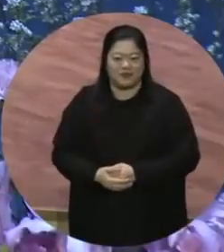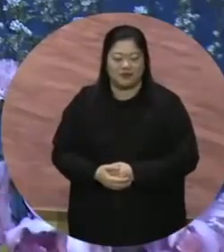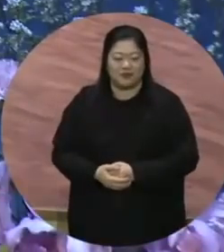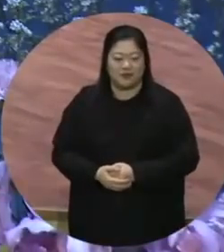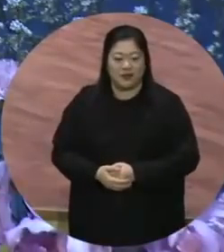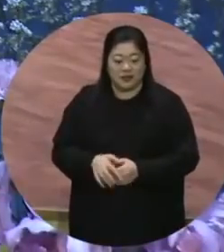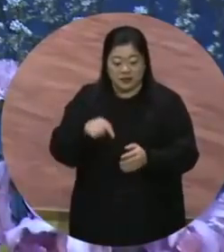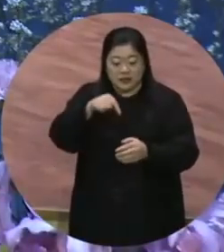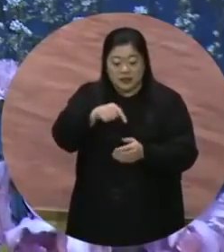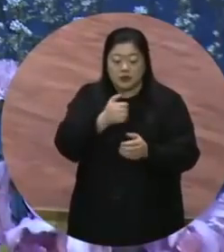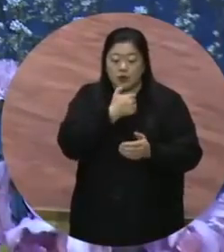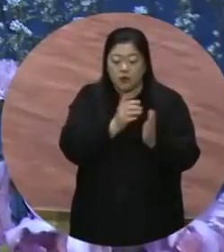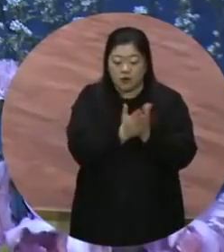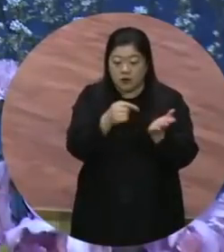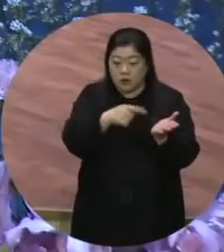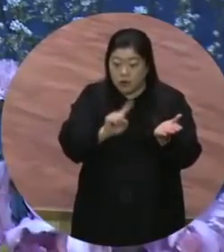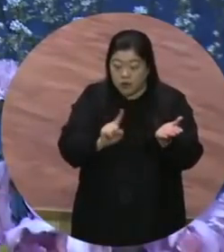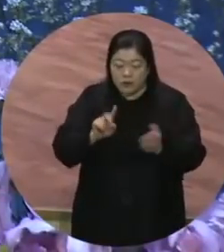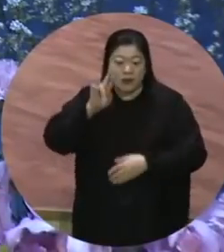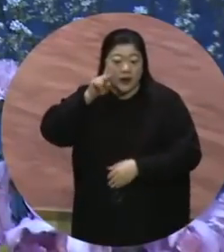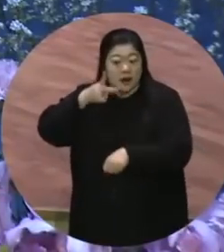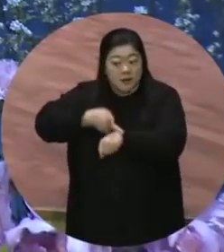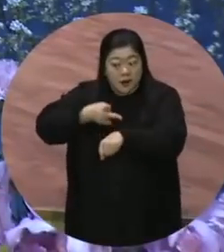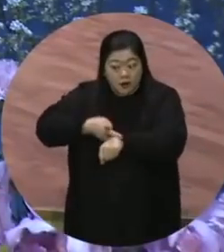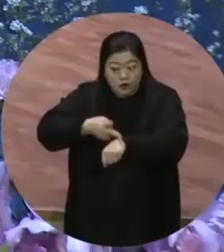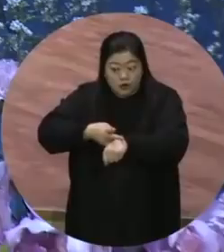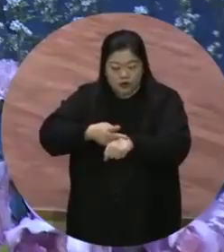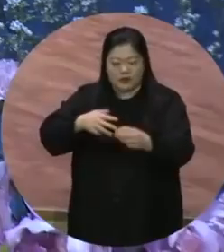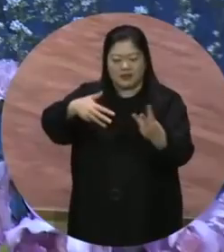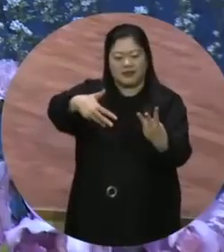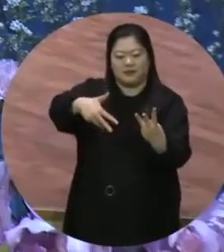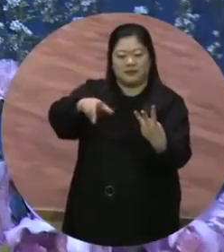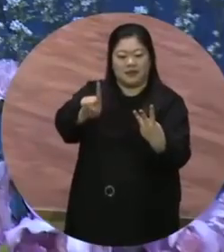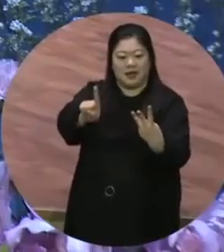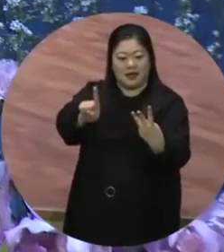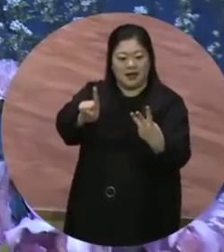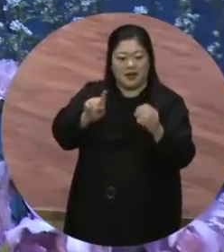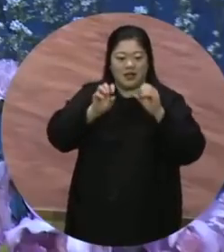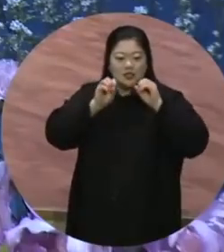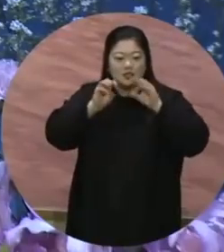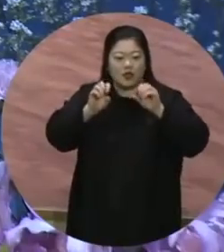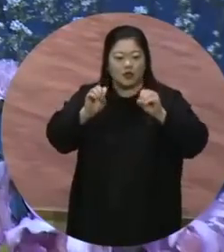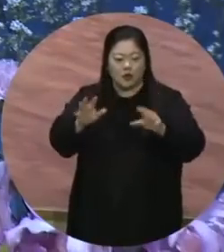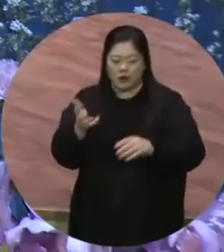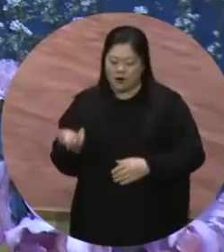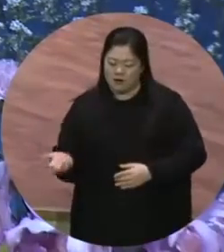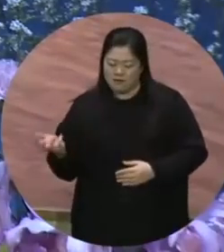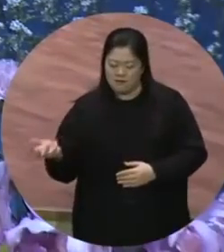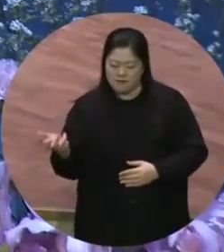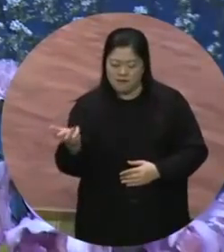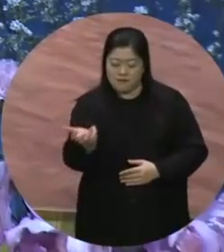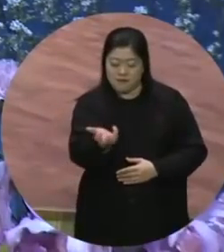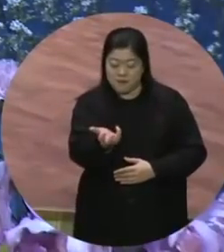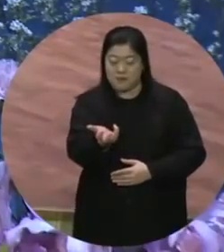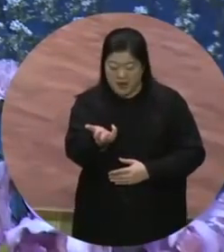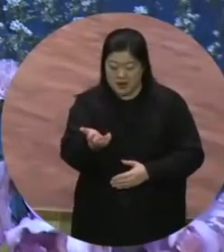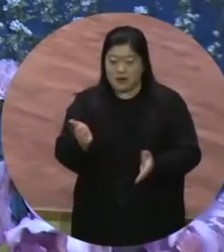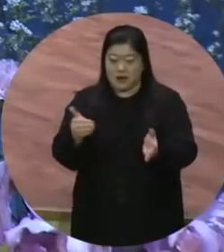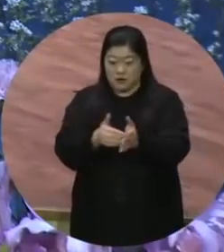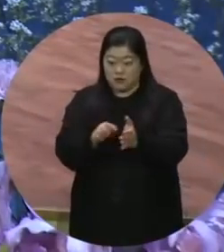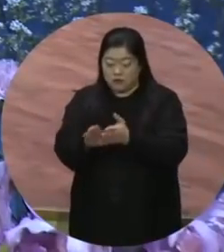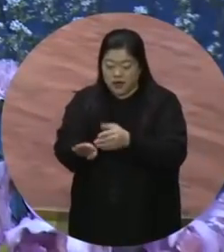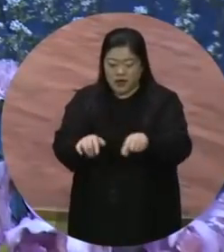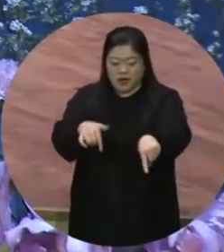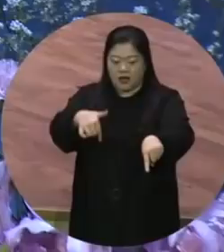이제 제3차 전도 여행을 마치고 에베소에서 고린도에서 이제 한